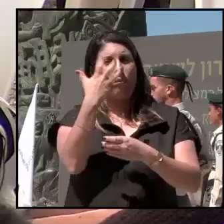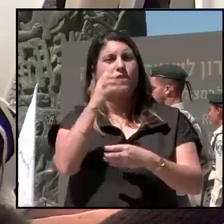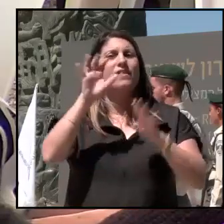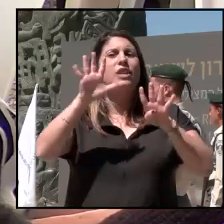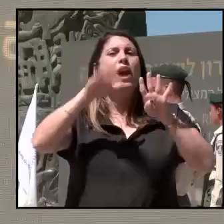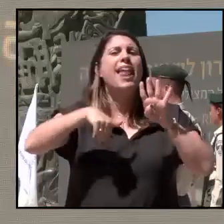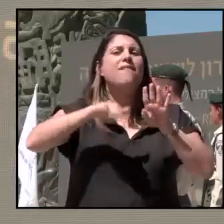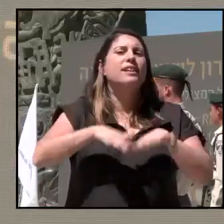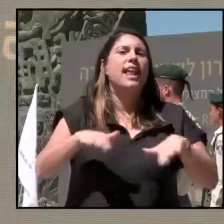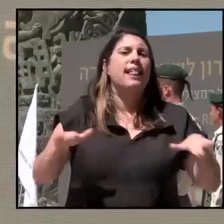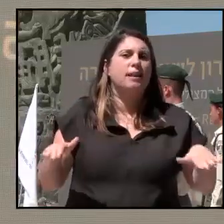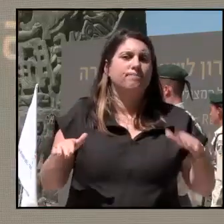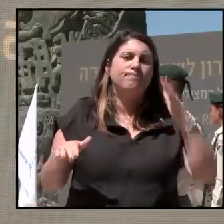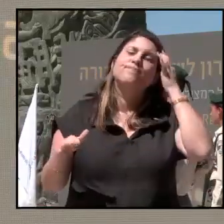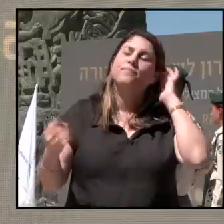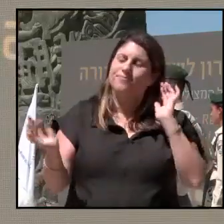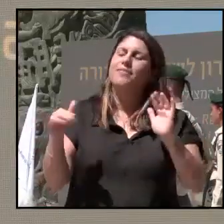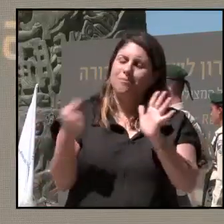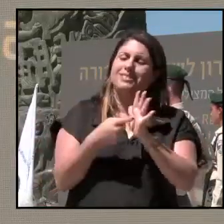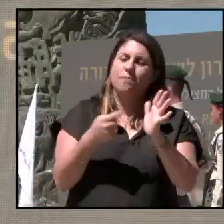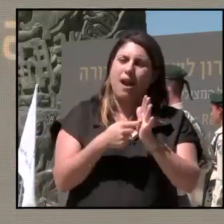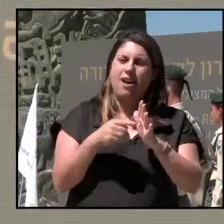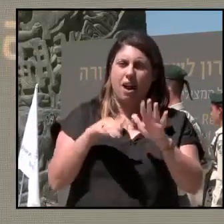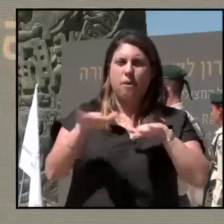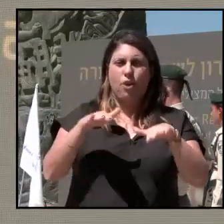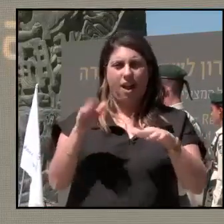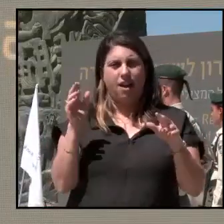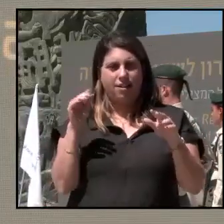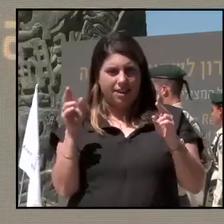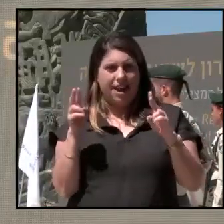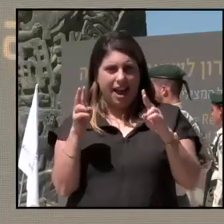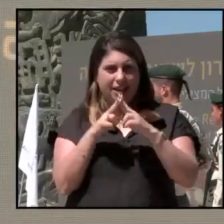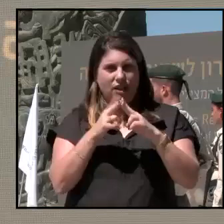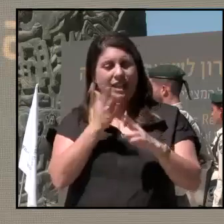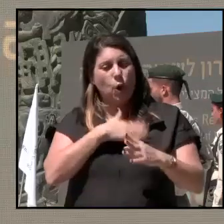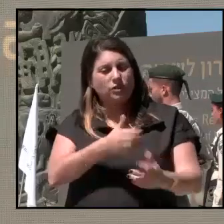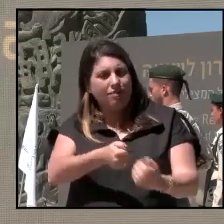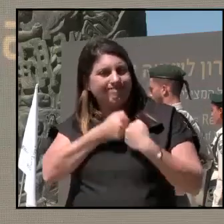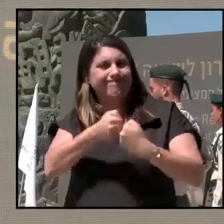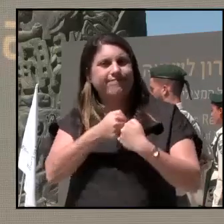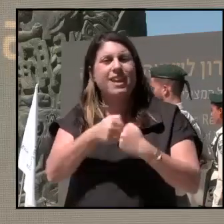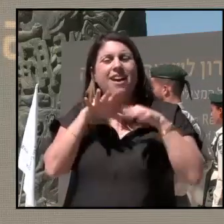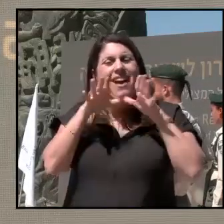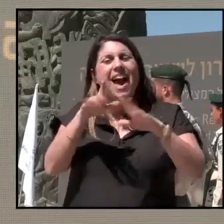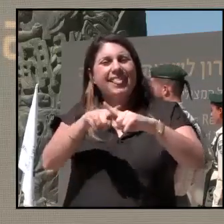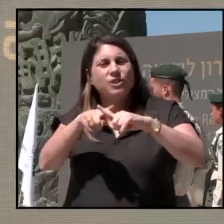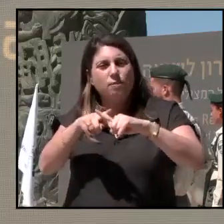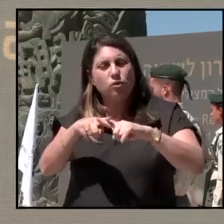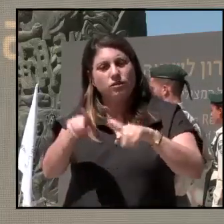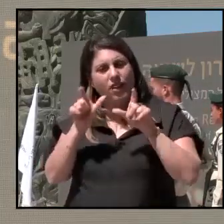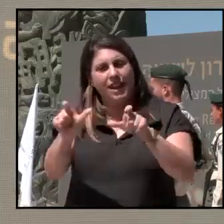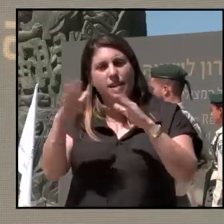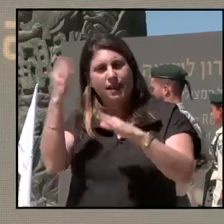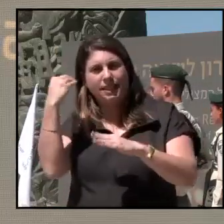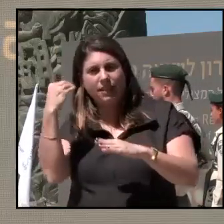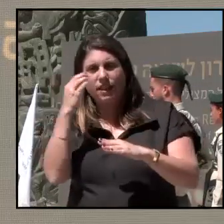ילדים. זו גם הסיבה שהממשלה הצרפתית נחושה להיאבק נגד אנטישמיות בהגנה על כל בתי ספר והישיבות,